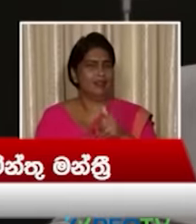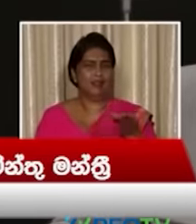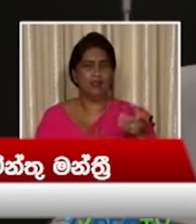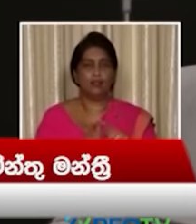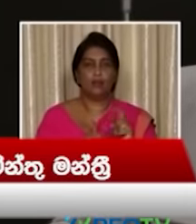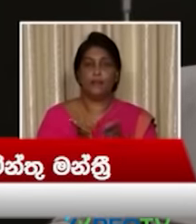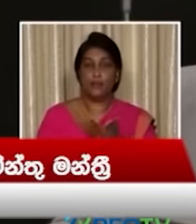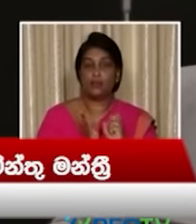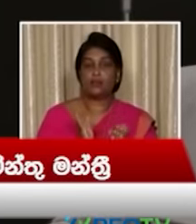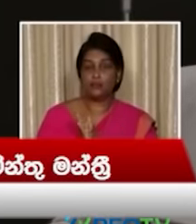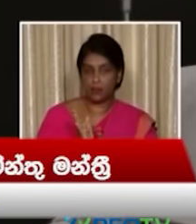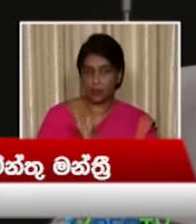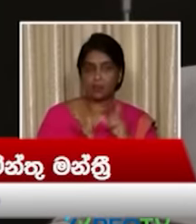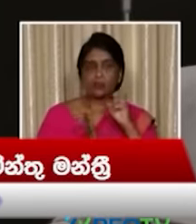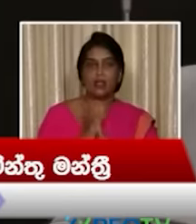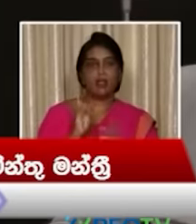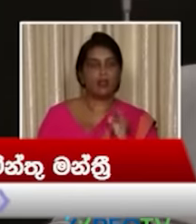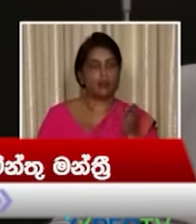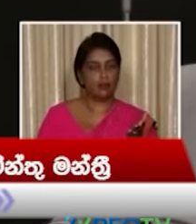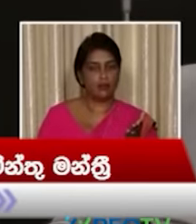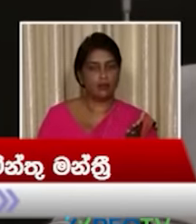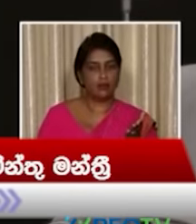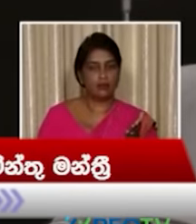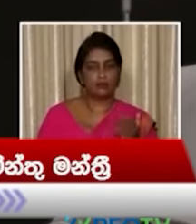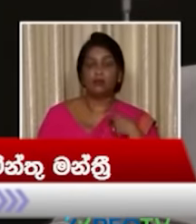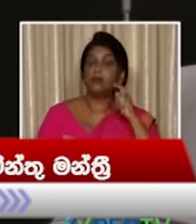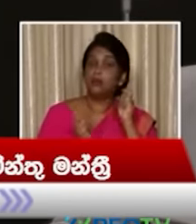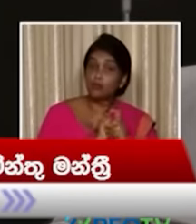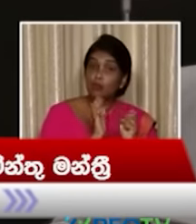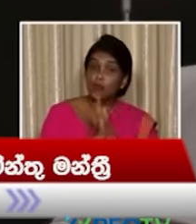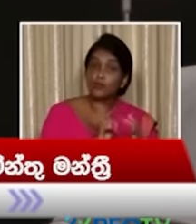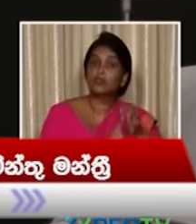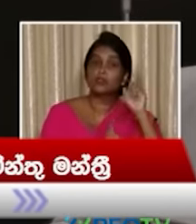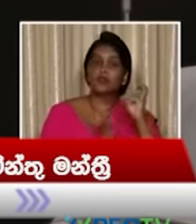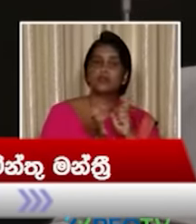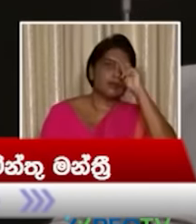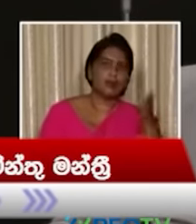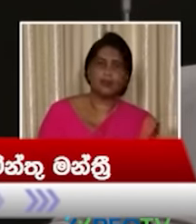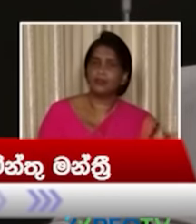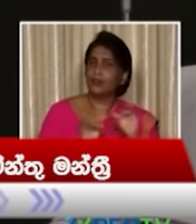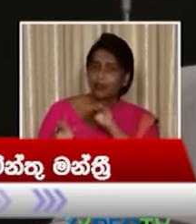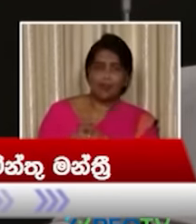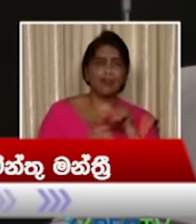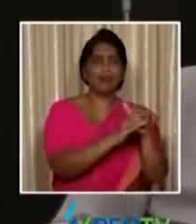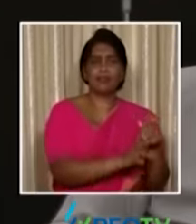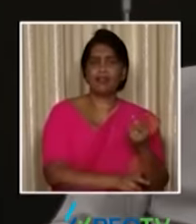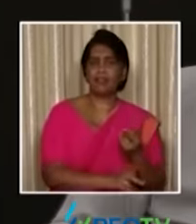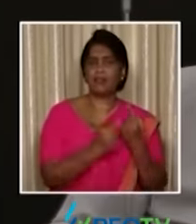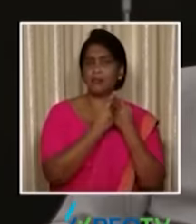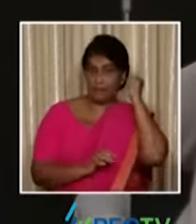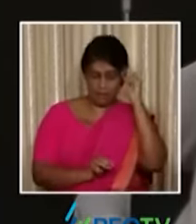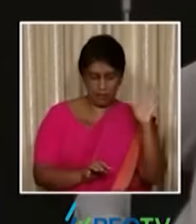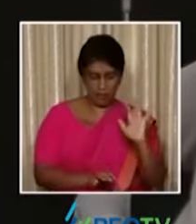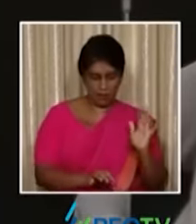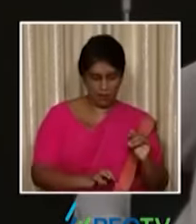විනය කමිටුවේ සමාජිකයෙක් චමල් රාජපක්ෂ මහත්මයා. මේ තීන්දුව වෙනස් කරපු කමිටුවේ සභාපතිත් චමල් රාජපක්ෂ මහත්මයා. මට හිතා ගන්න බෑ මේක. මොකද්ද වෙන්නේ